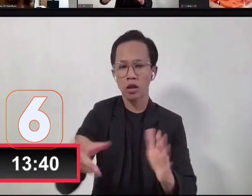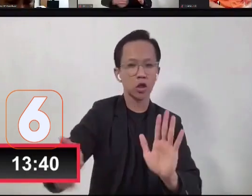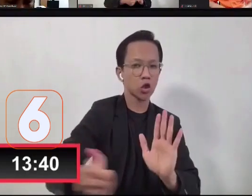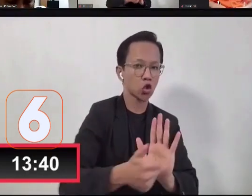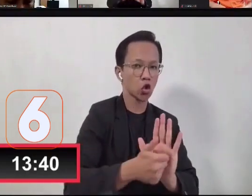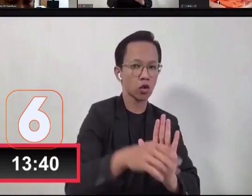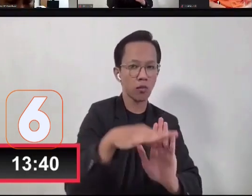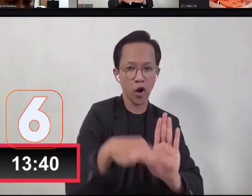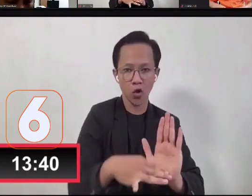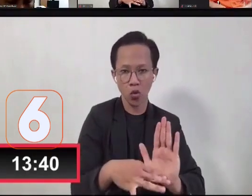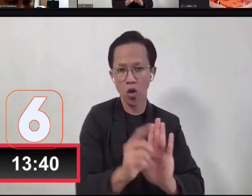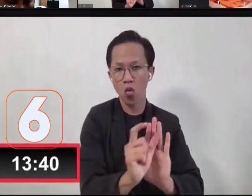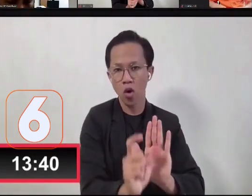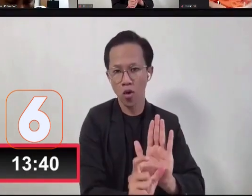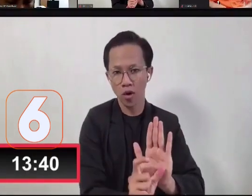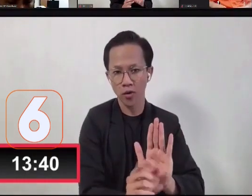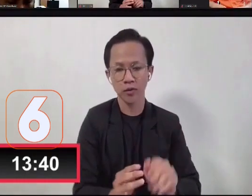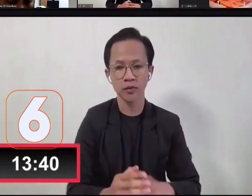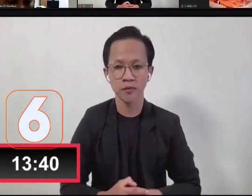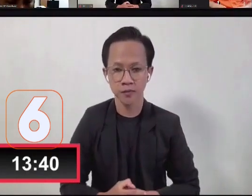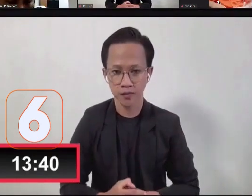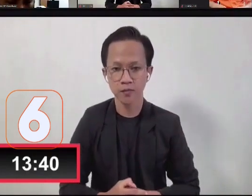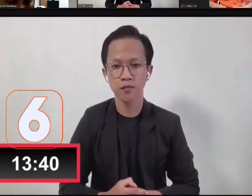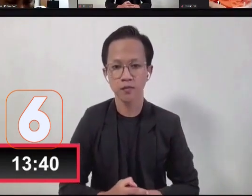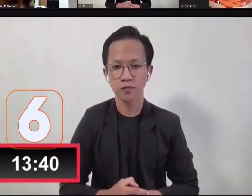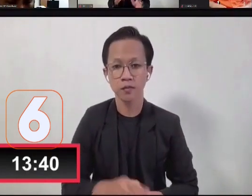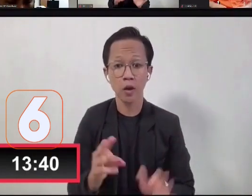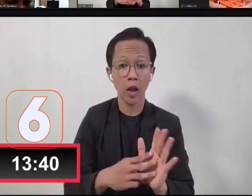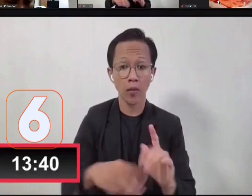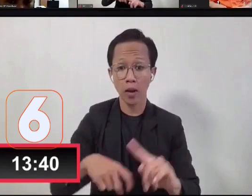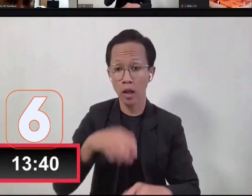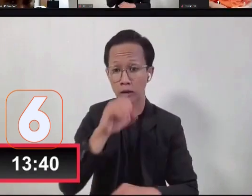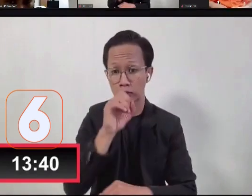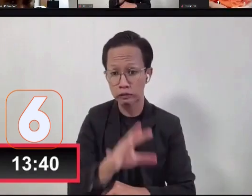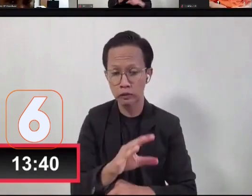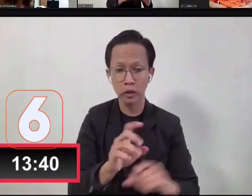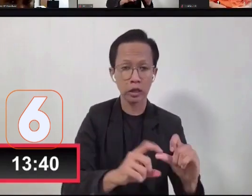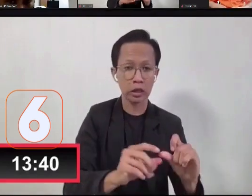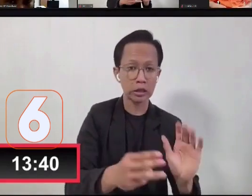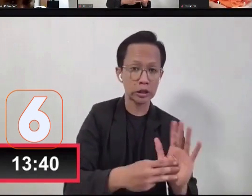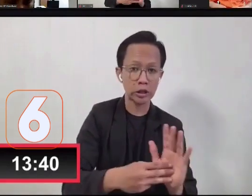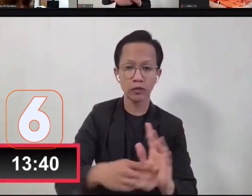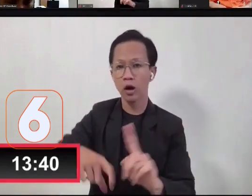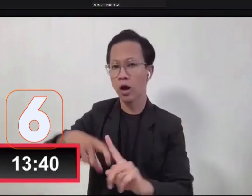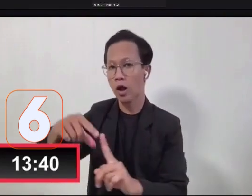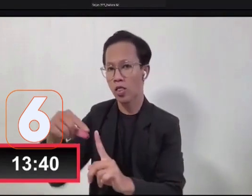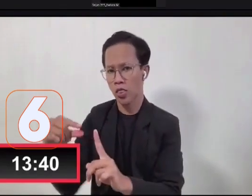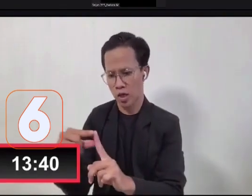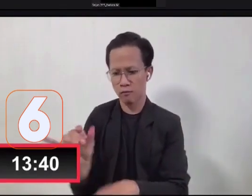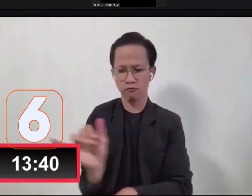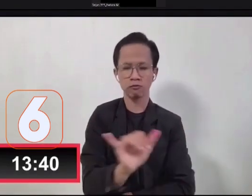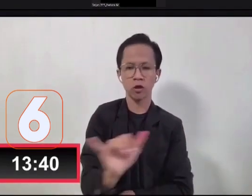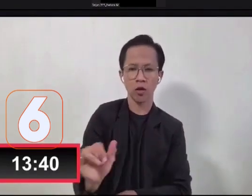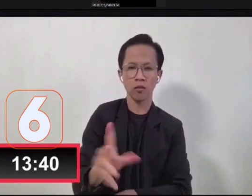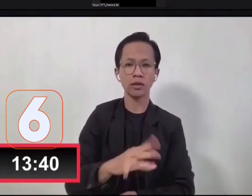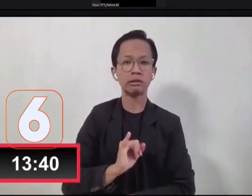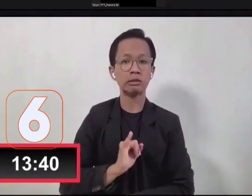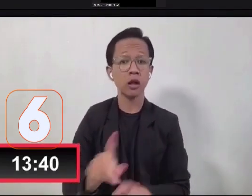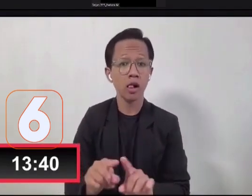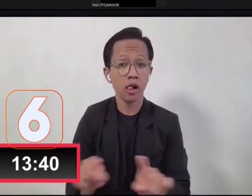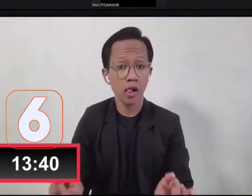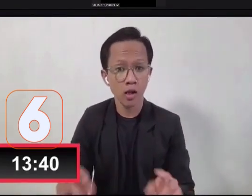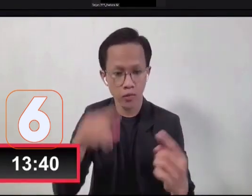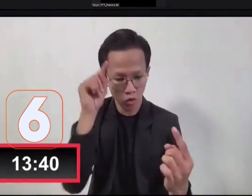bahwa berdasarkan uraian di atas bermakna meskipun antara ktpl dan Sim adalah sama-sama dokumen yang memuat mengenai identitas namun memiliki fungsi